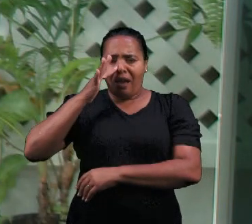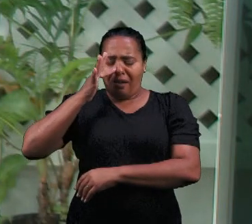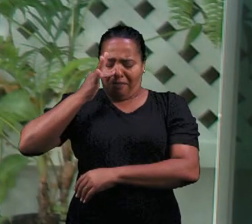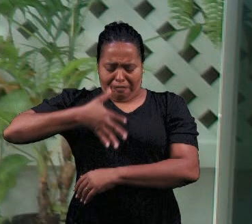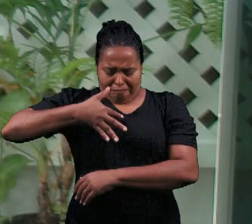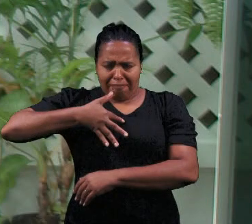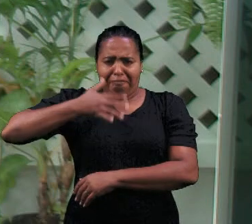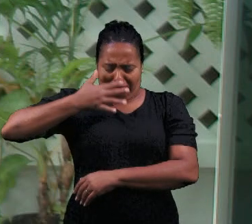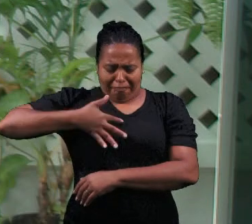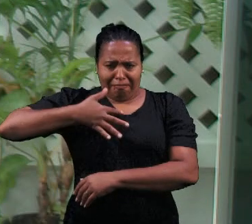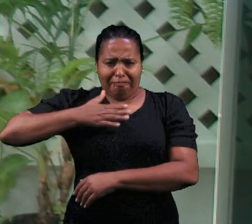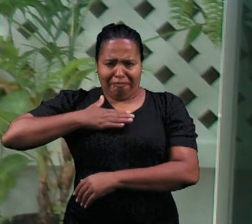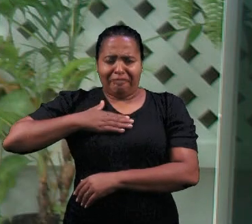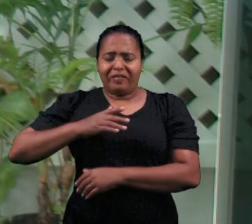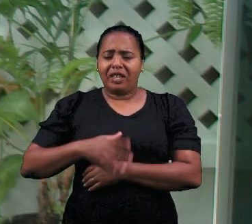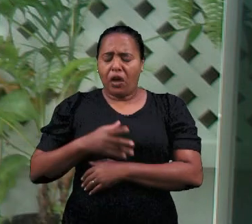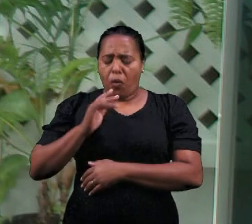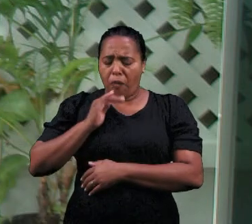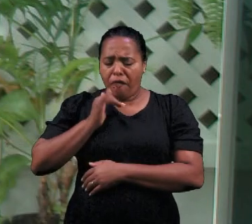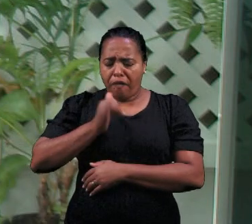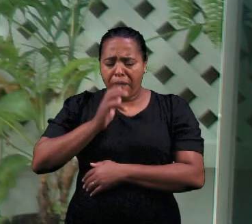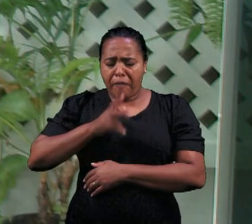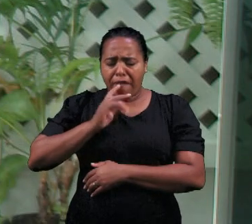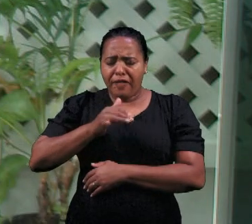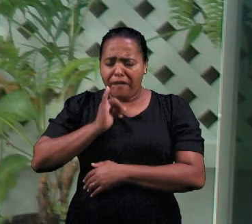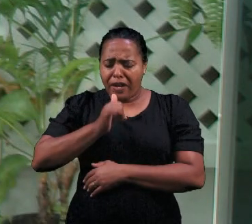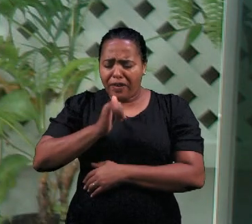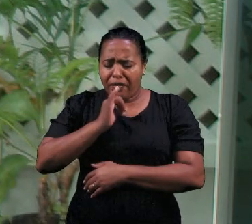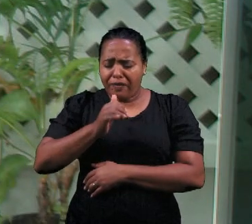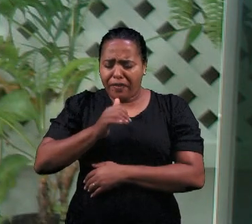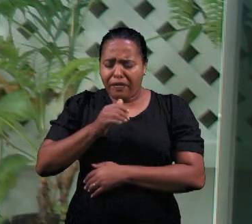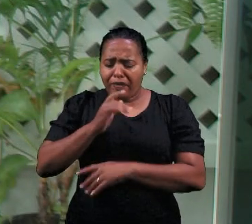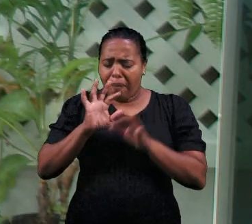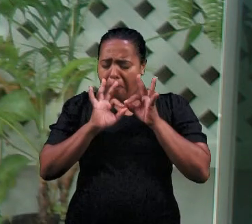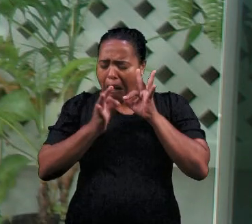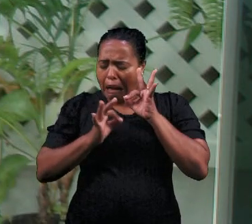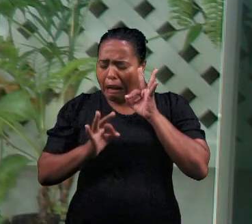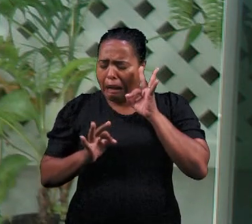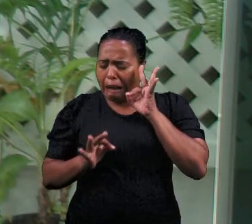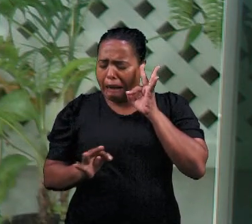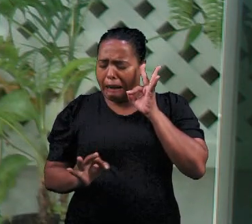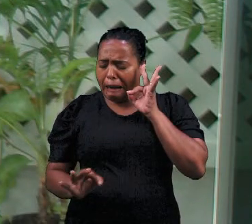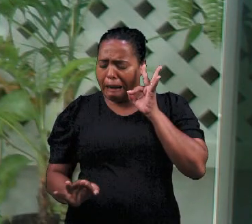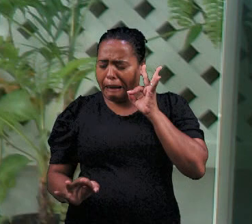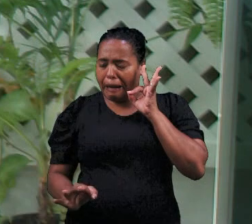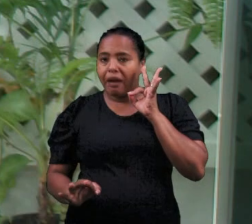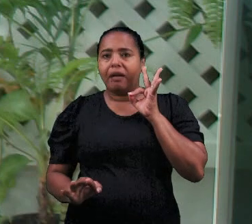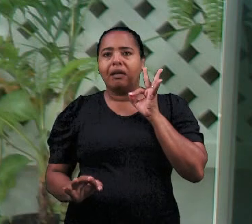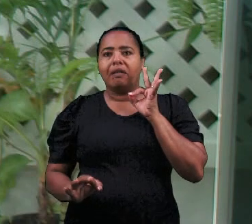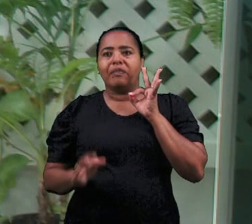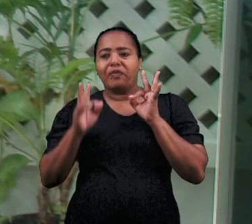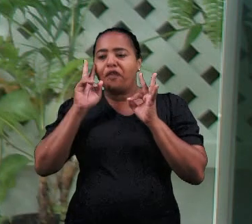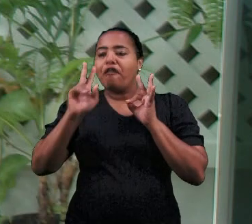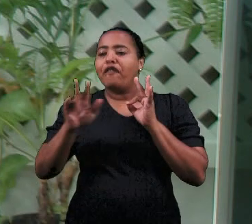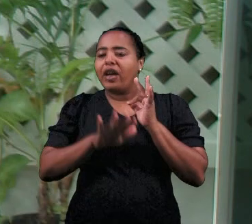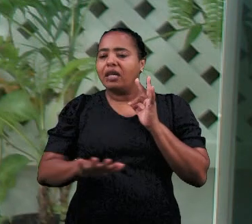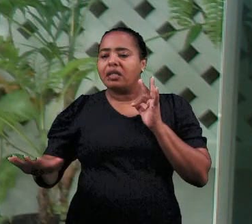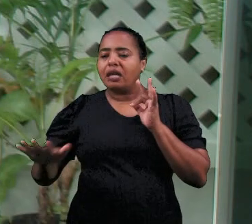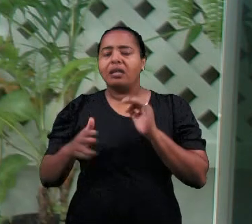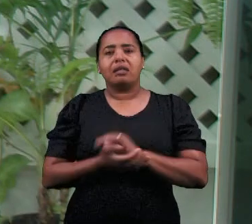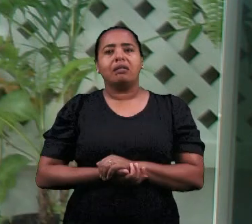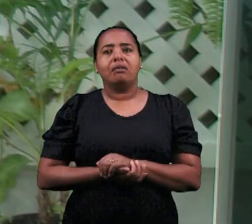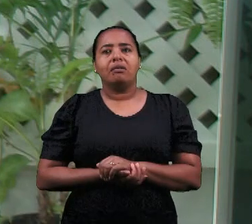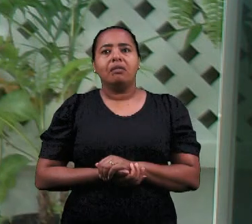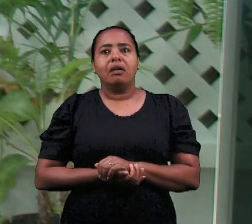parfaites. Et des fois, je suis là, je vais faire une critique à moi-même. Des fois, je suis là, je parle, beaucoup